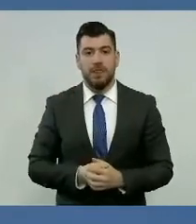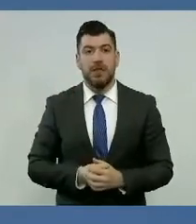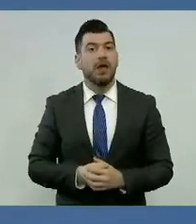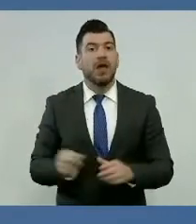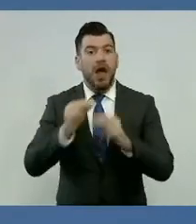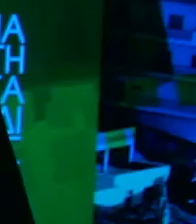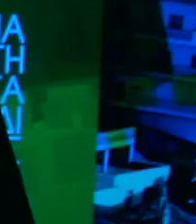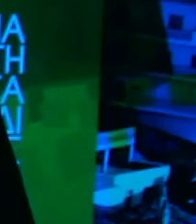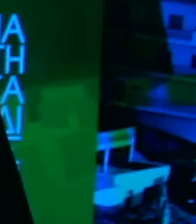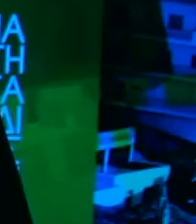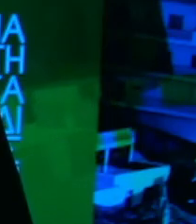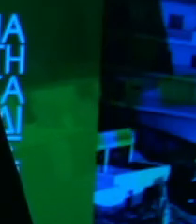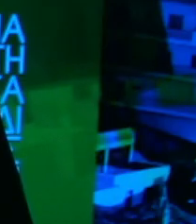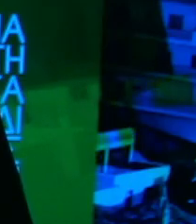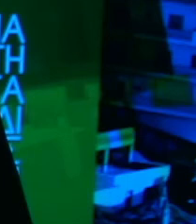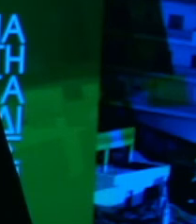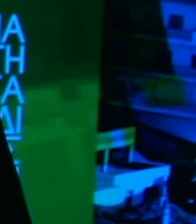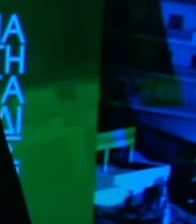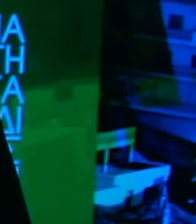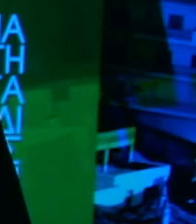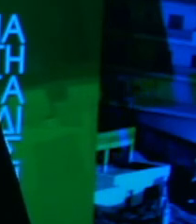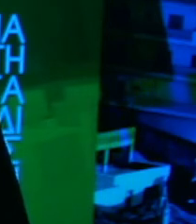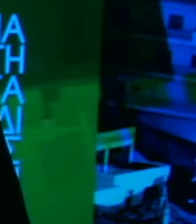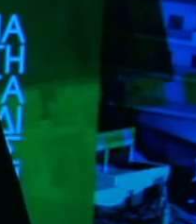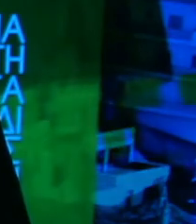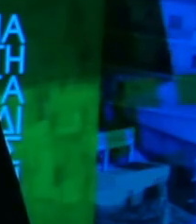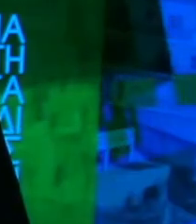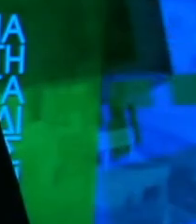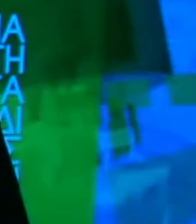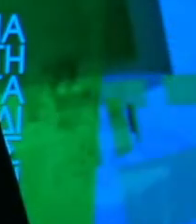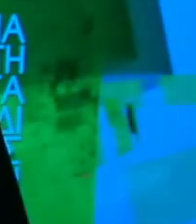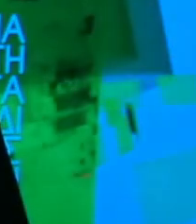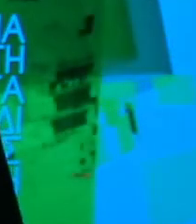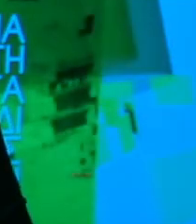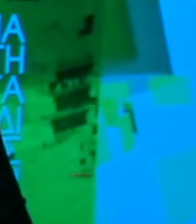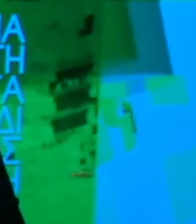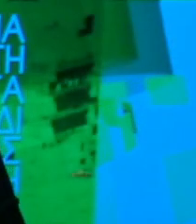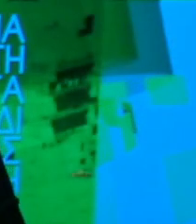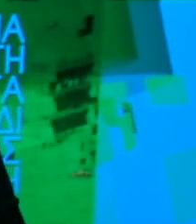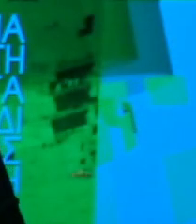Στο σημείο αυτό ολοκληρώθηκε το δελτίο μας. Να έχετε ένα όμορφο βράδυ.